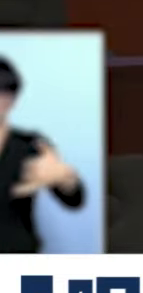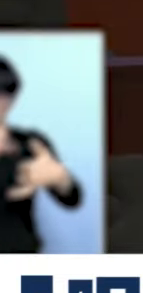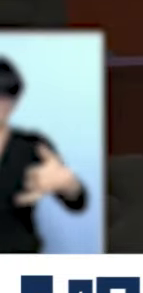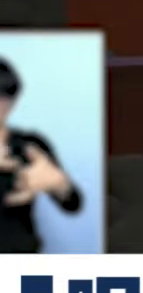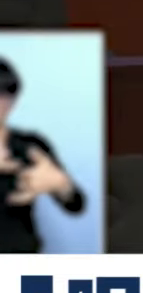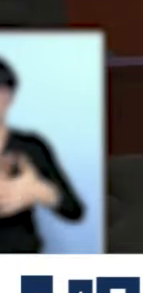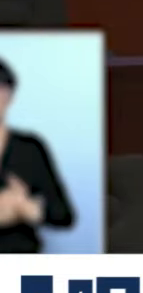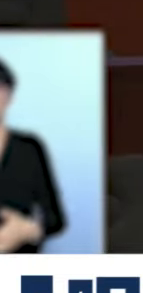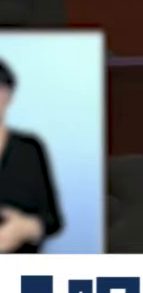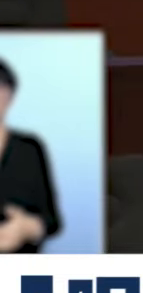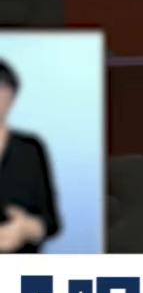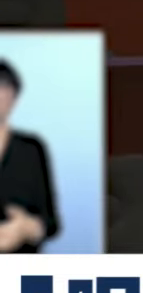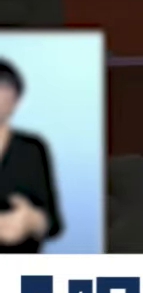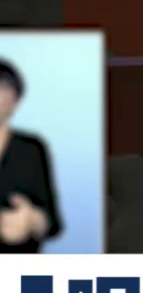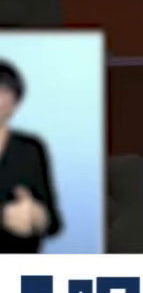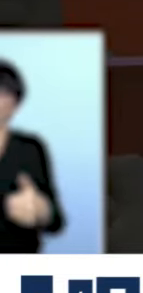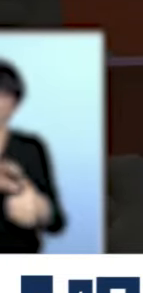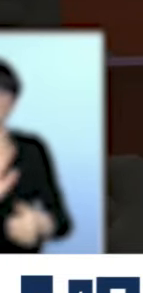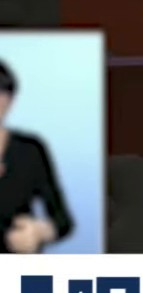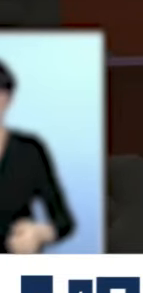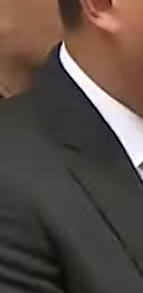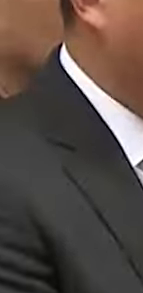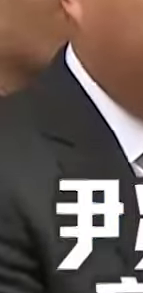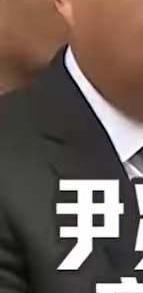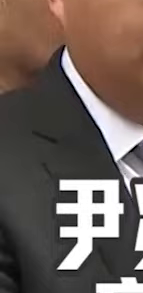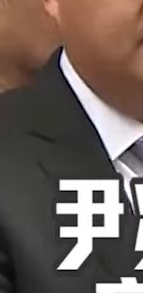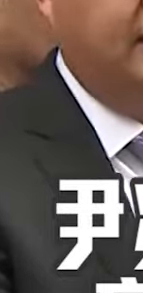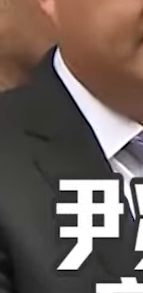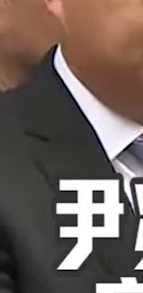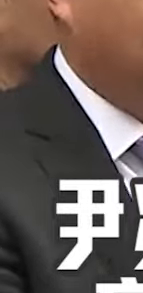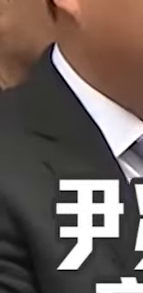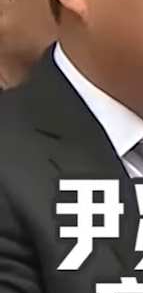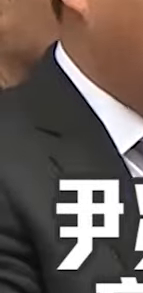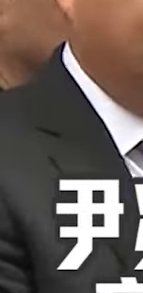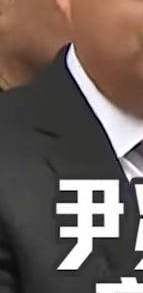說不會怪你，這個什麼邏輯啊？